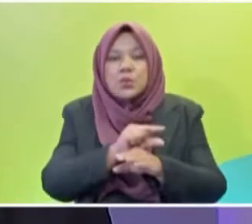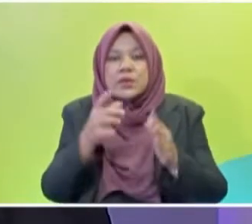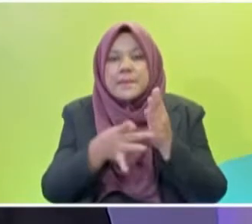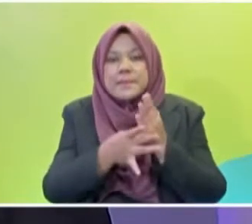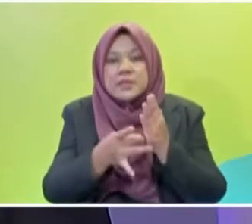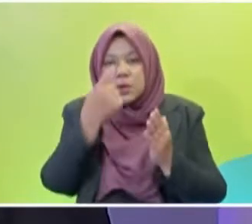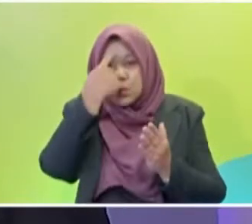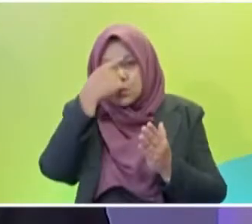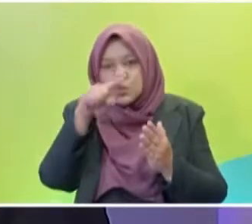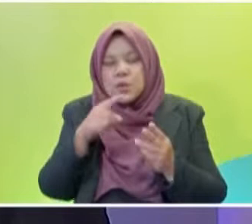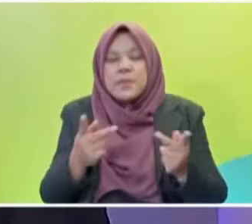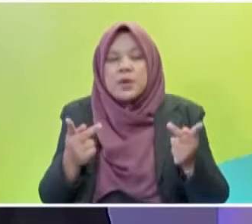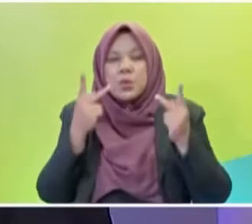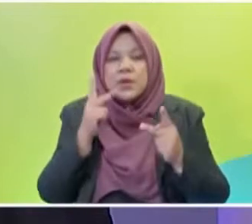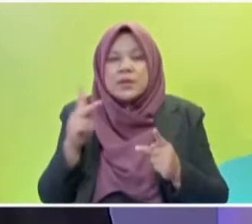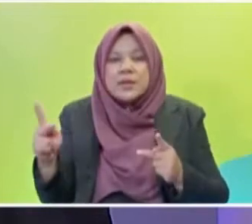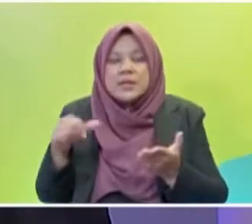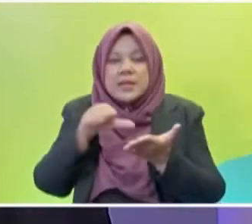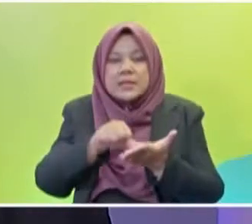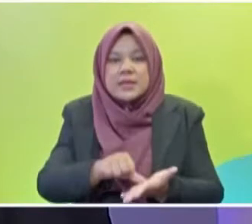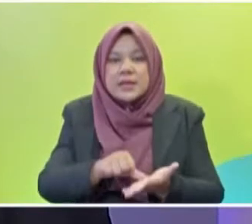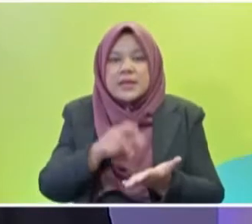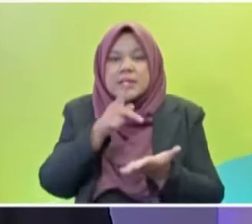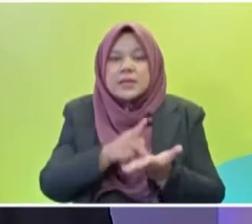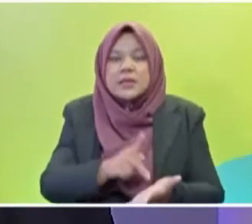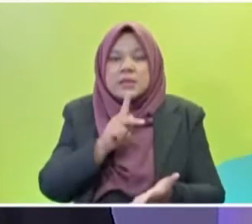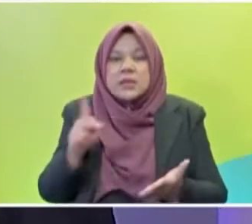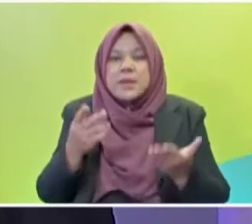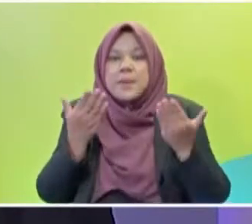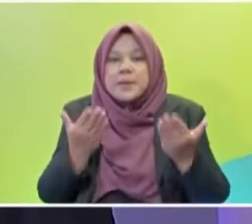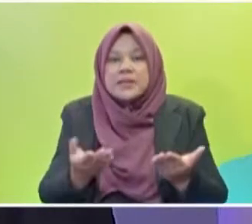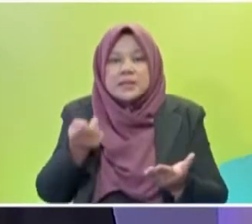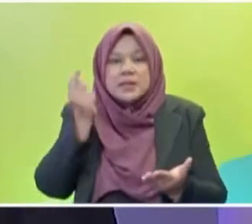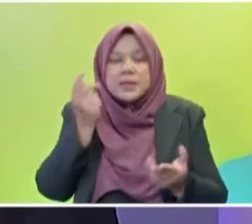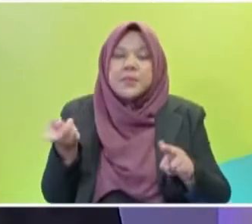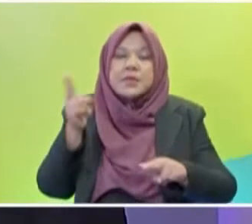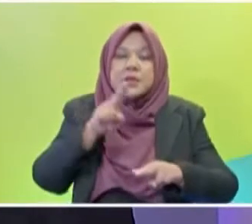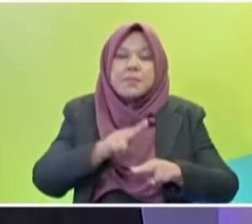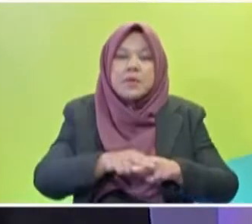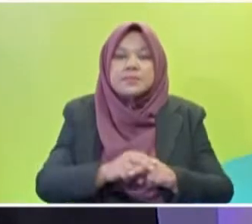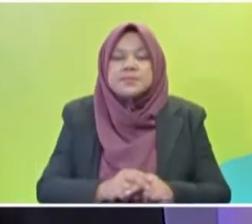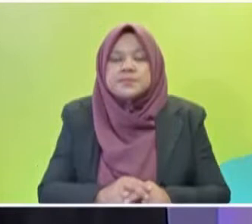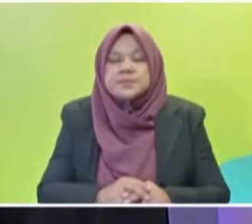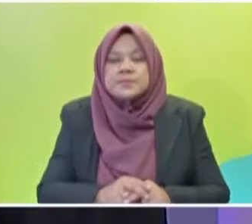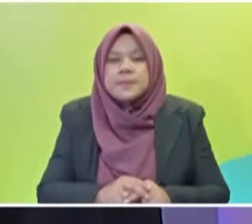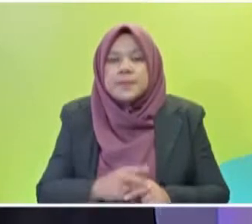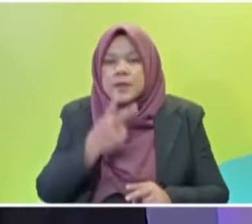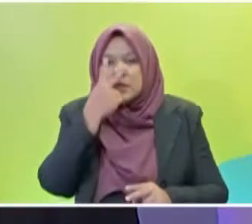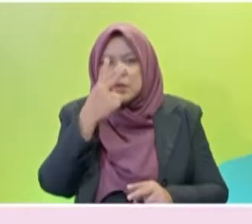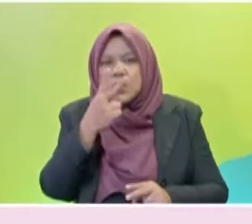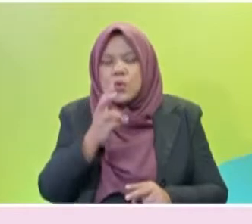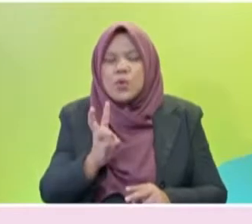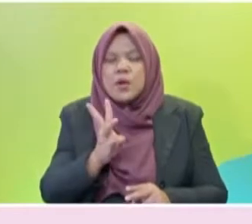untuk menguatkan supaya tekanan yang dikenakan kepada beban tadi bertambah. Okey, dan kita tengok kat sini air atau